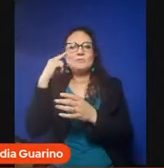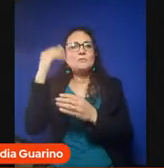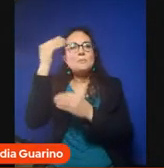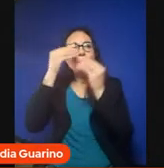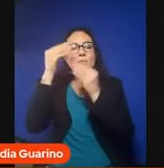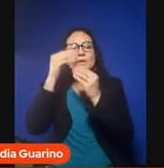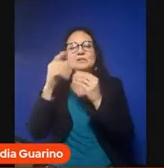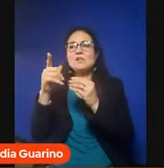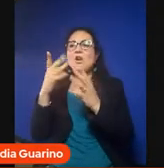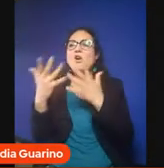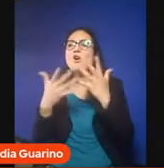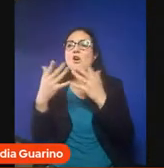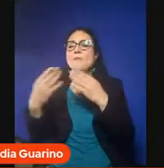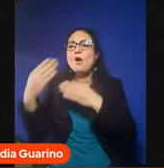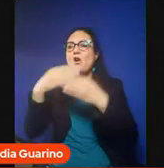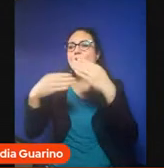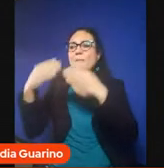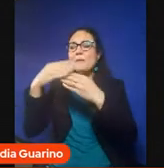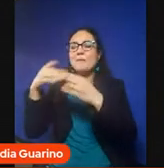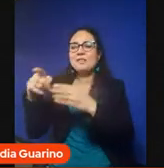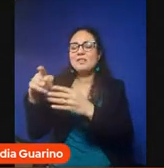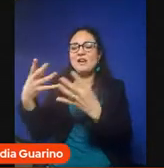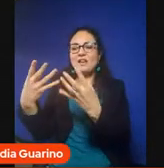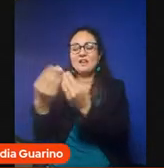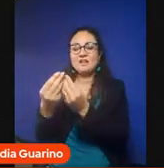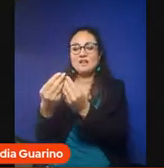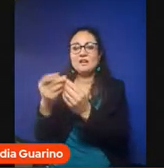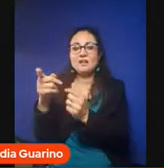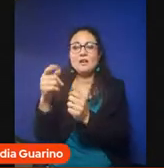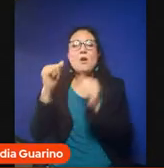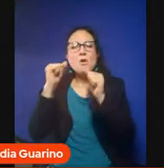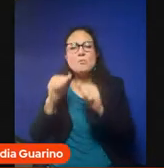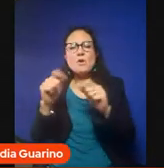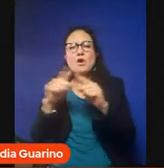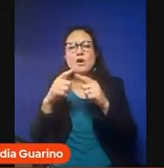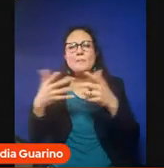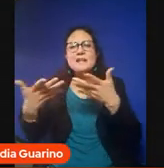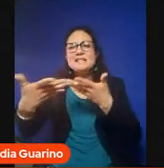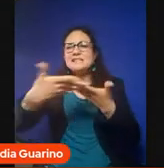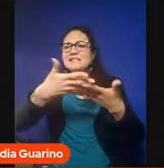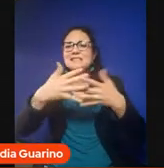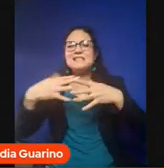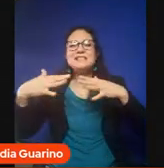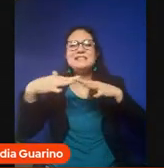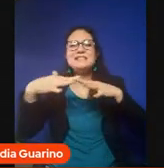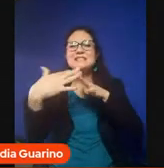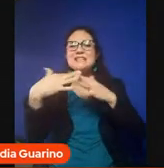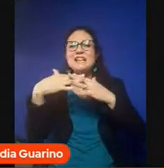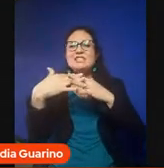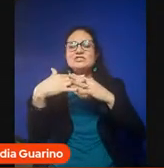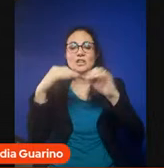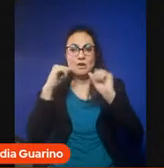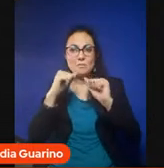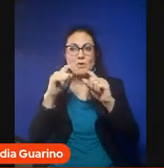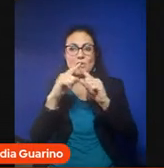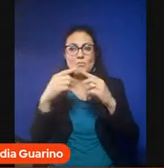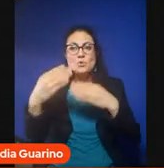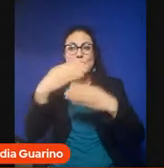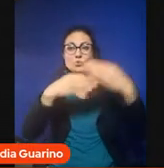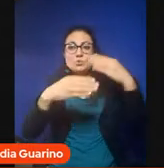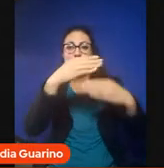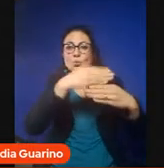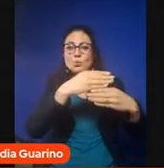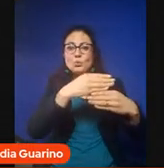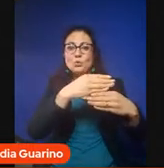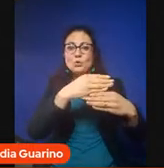complementari, non potrebbero esistere delle sinergie che in qualche modo si vanno a strutturare? Cioè non ci potrebbe essere